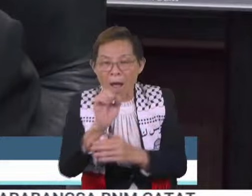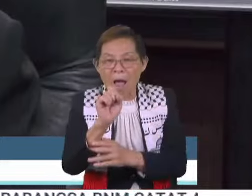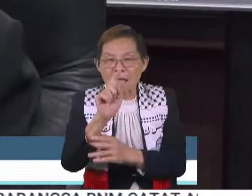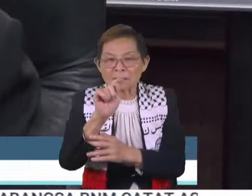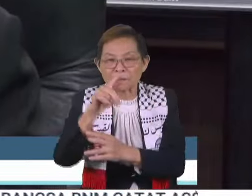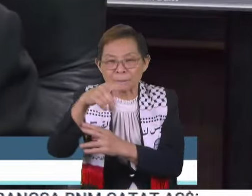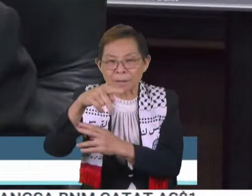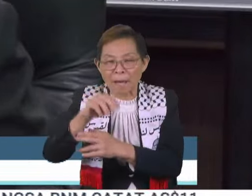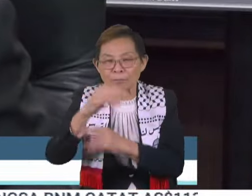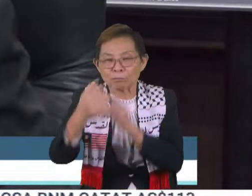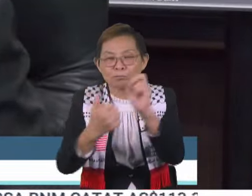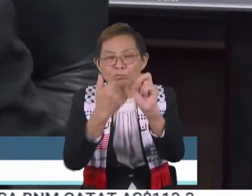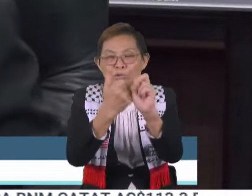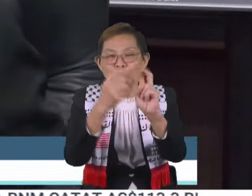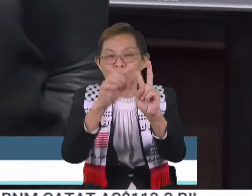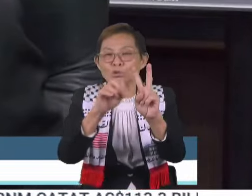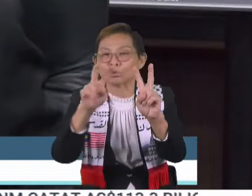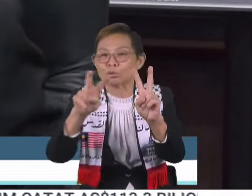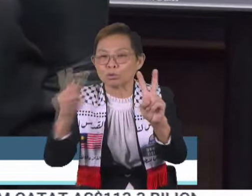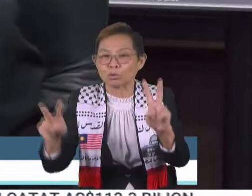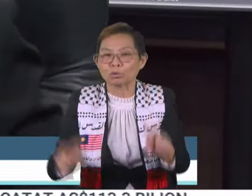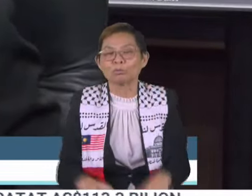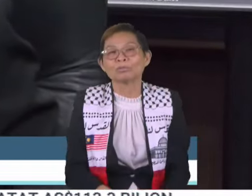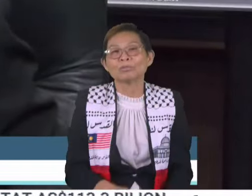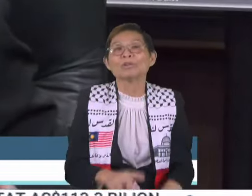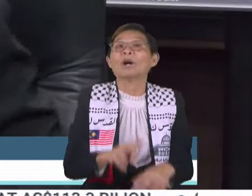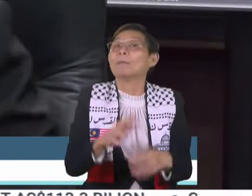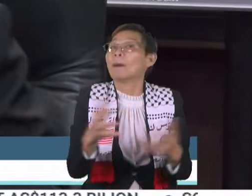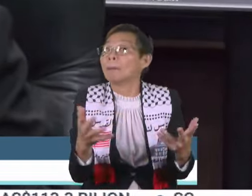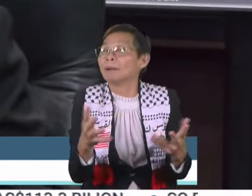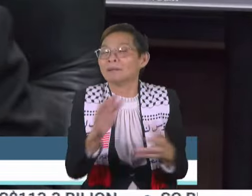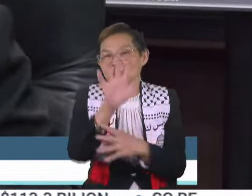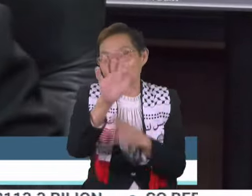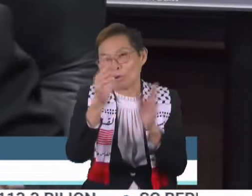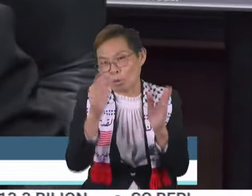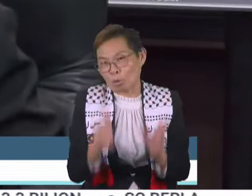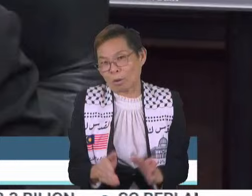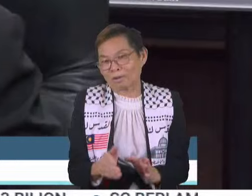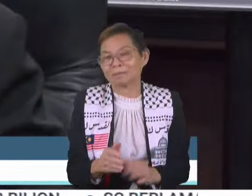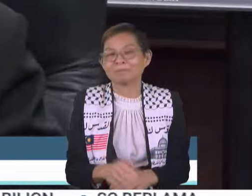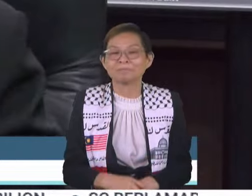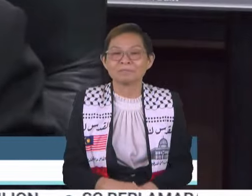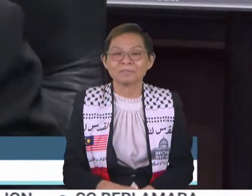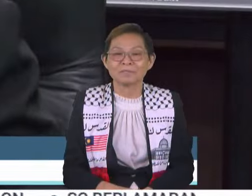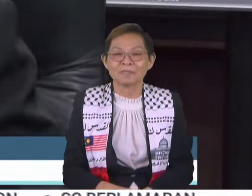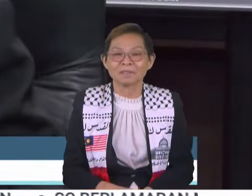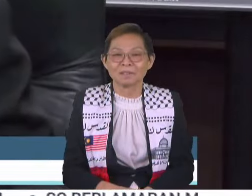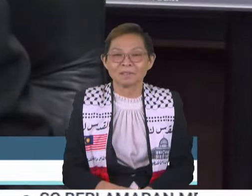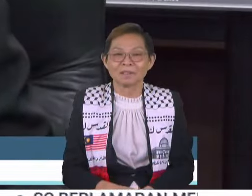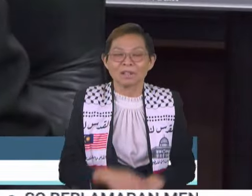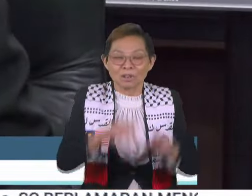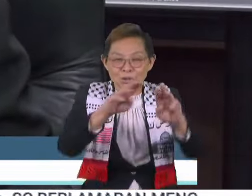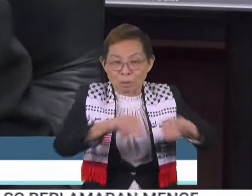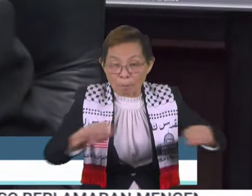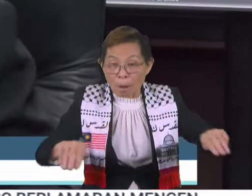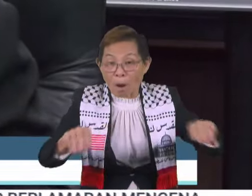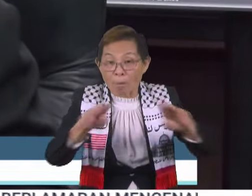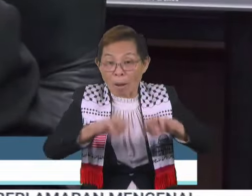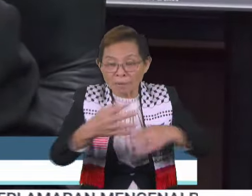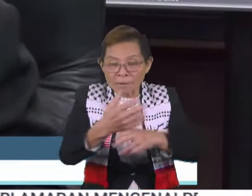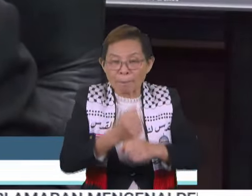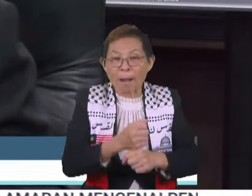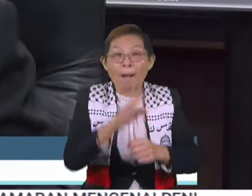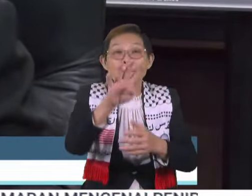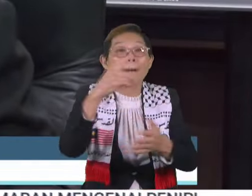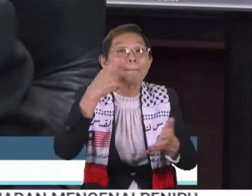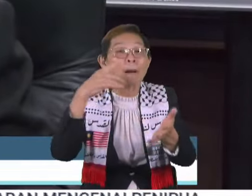STPM 2022 iaitu seramai 5 orang. Manakala bilangan calon yang telah mendapat 4 mata